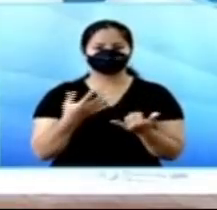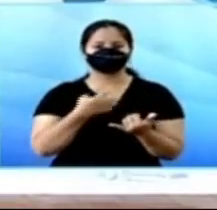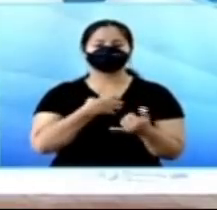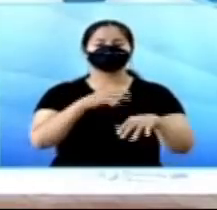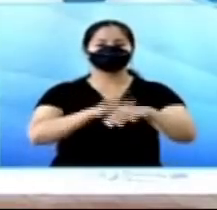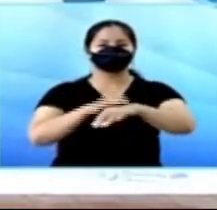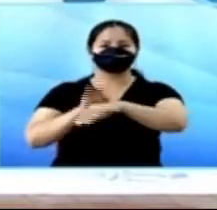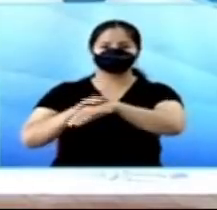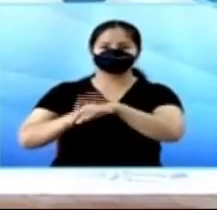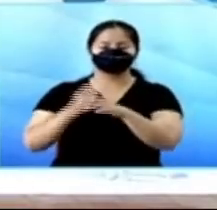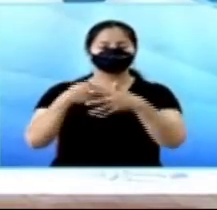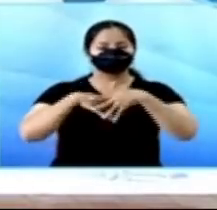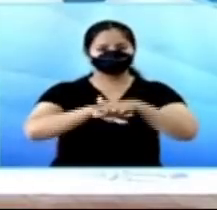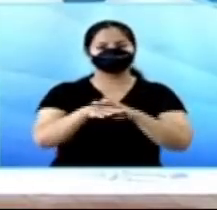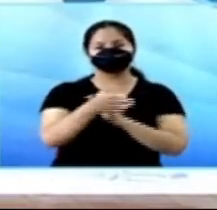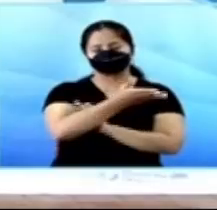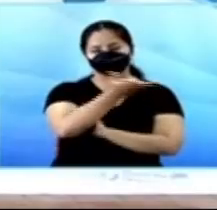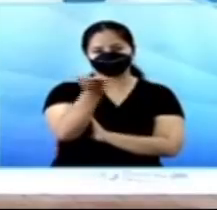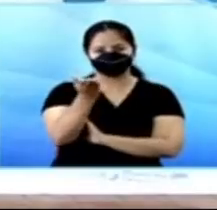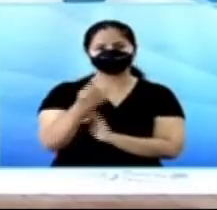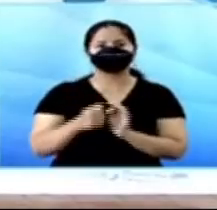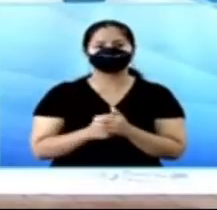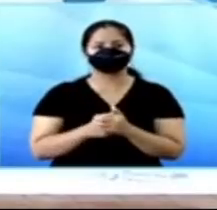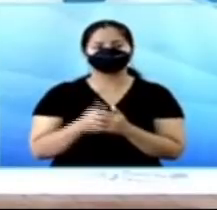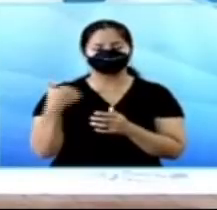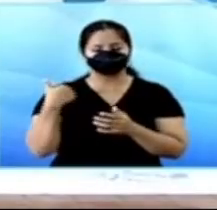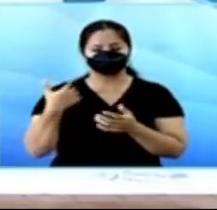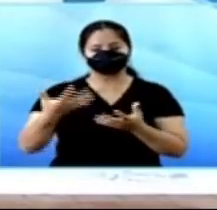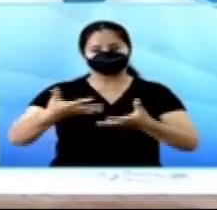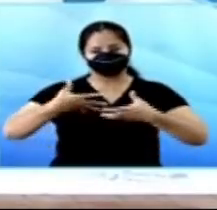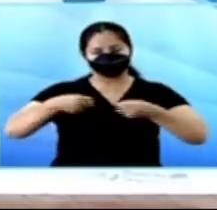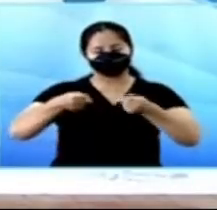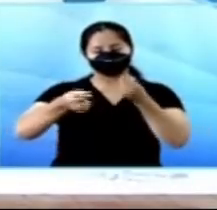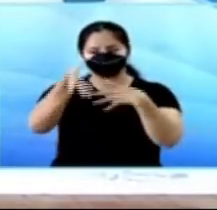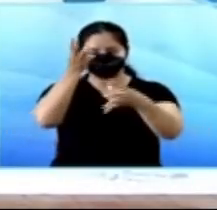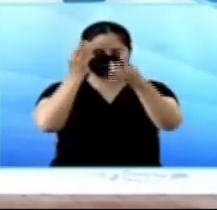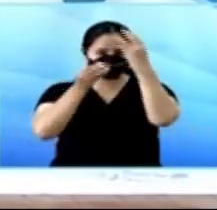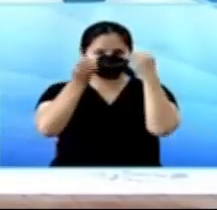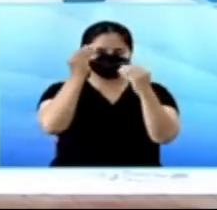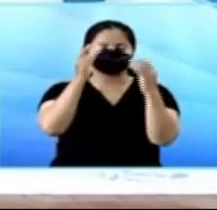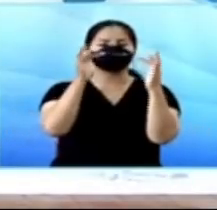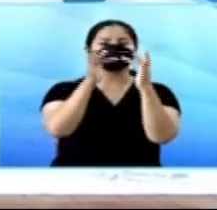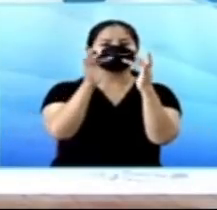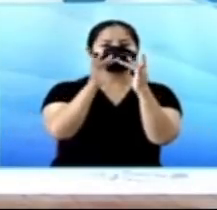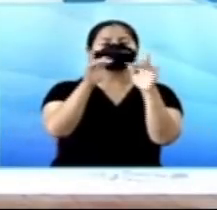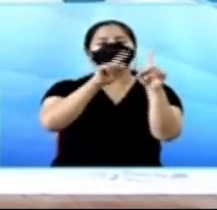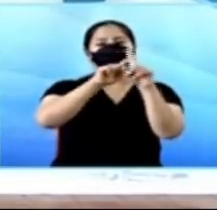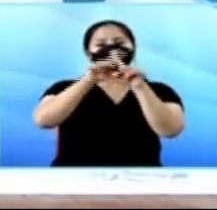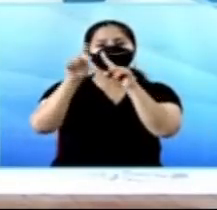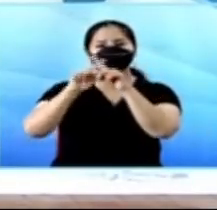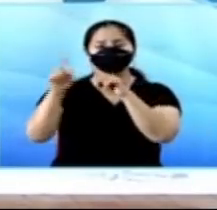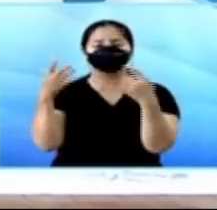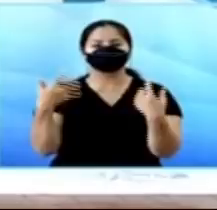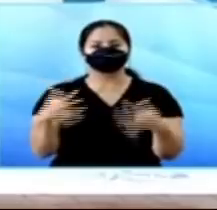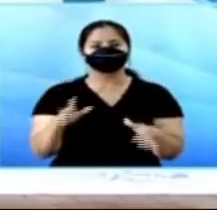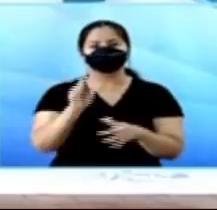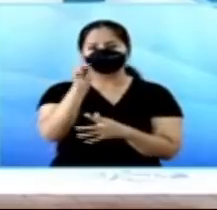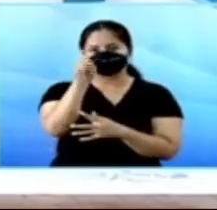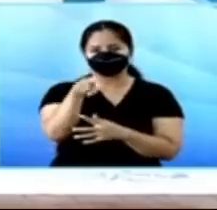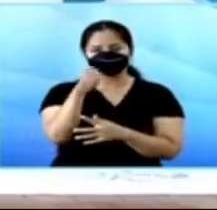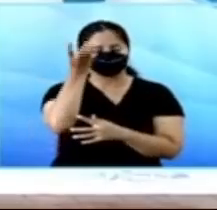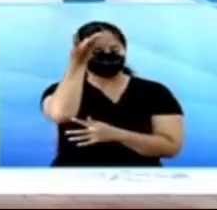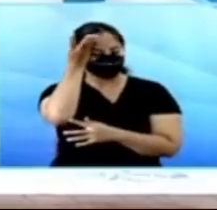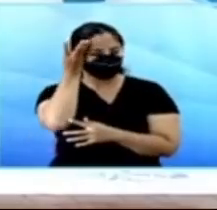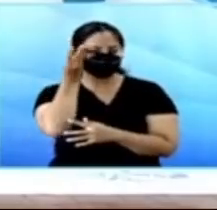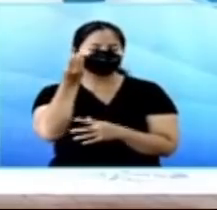มมือจากบรรดาท่านเมื่อท่านได้รับข้อมูลข่าวสารจากสื่อสังคมออนไลน์ต่างๆควรจะวิเคราะห์